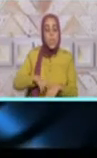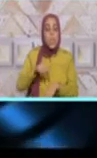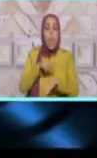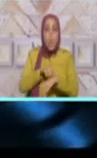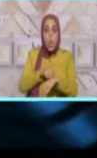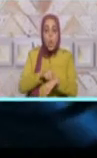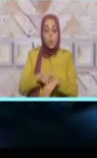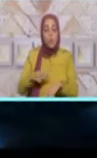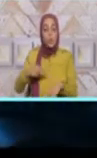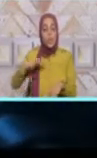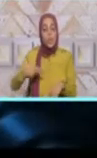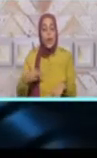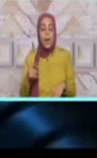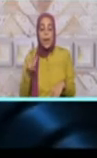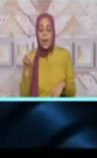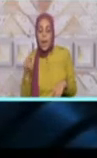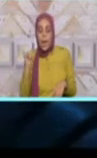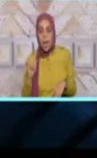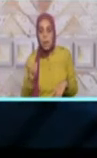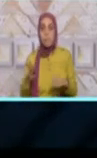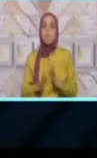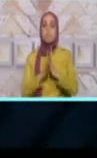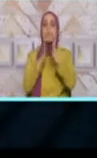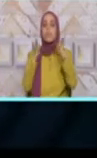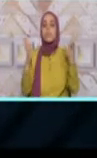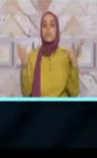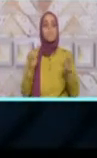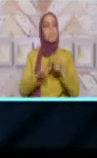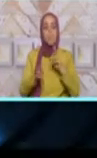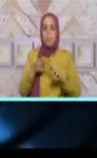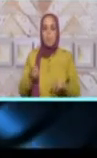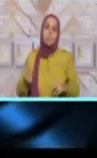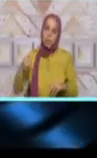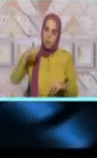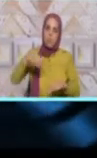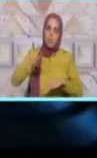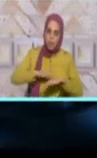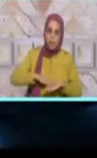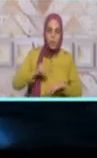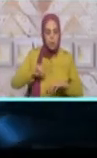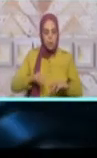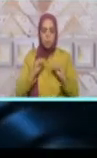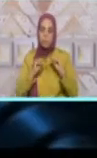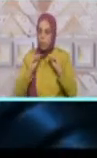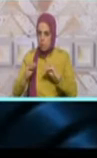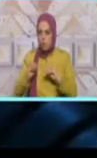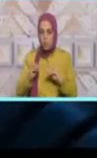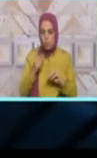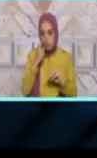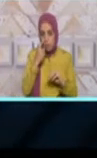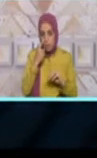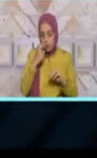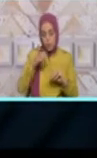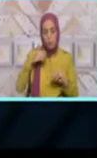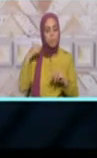مصلحي أكد أن مصر لديها مخزونات كبيرة من هذه السلع. ده بالإضافة إلى أن هناك توجيهات من جانب